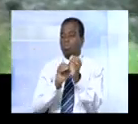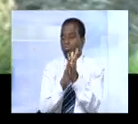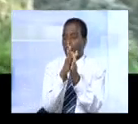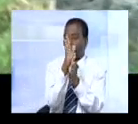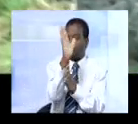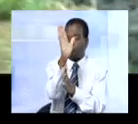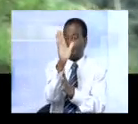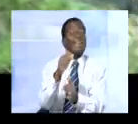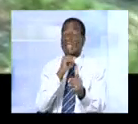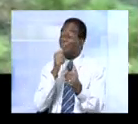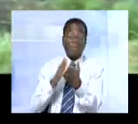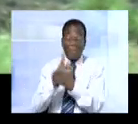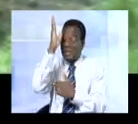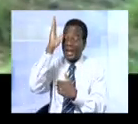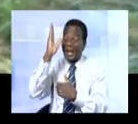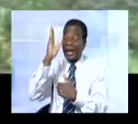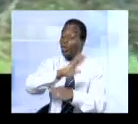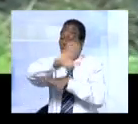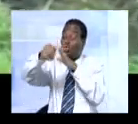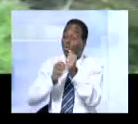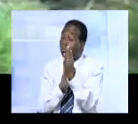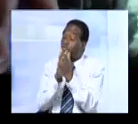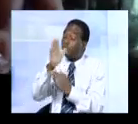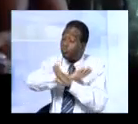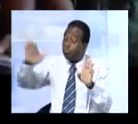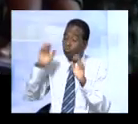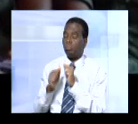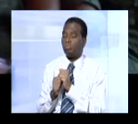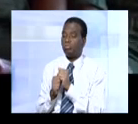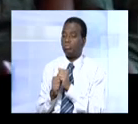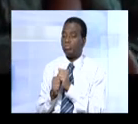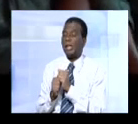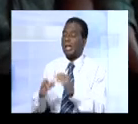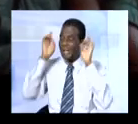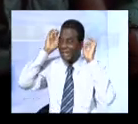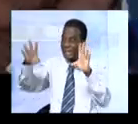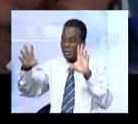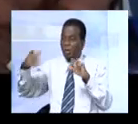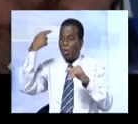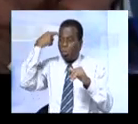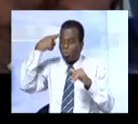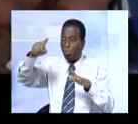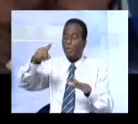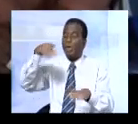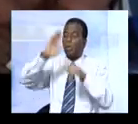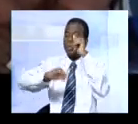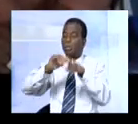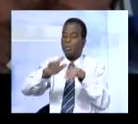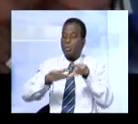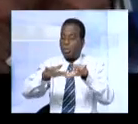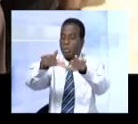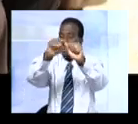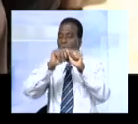danger pour l'homme. Cette mesure préventive vise à limiter les dégâts causés par les feux de brousse les années précédentes.